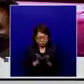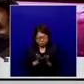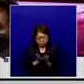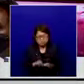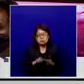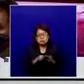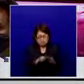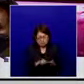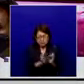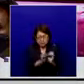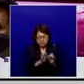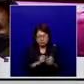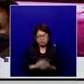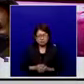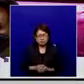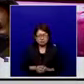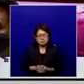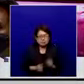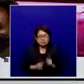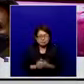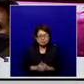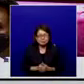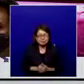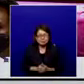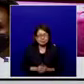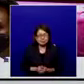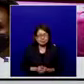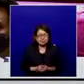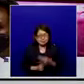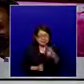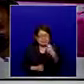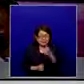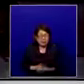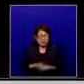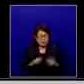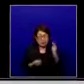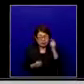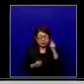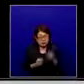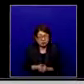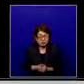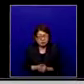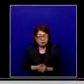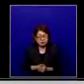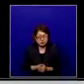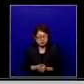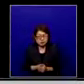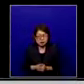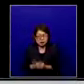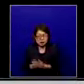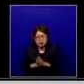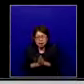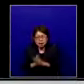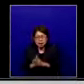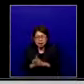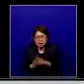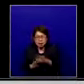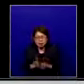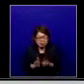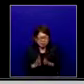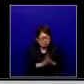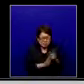ไม่กลัวเป็นหนี้คืออะไรครับให้รู้จักคาถาที่เขาเรียกว่าแชร์เป็นกับแชร์ตายในสภา